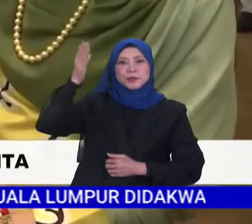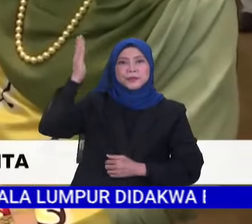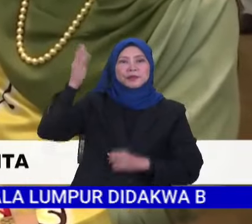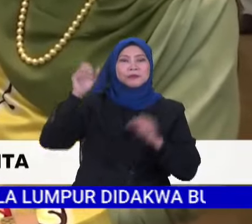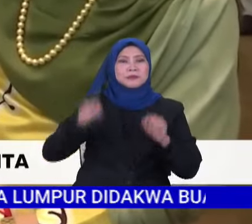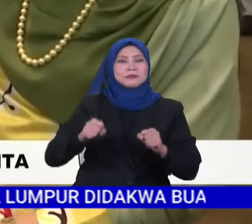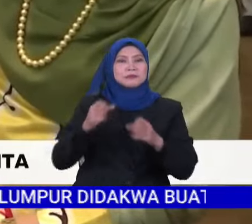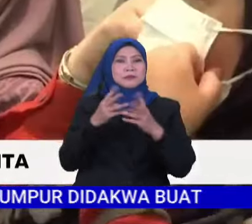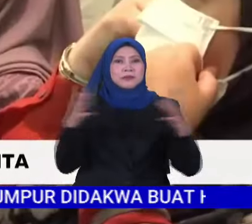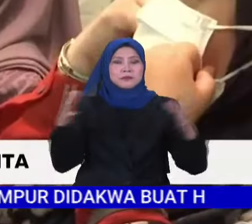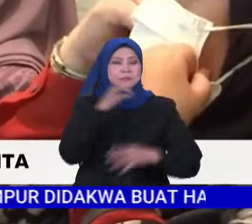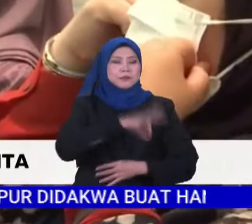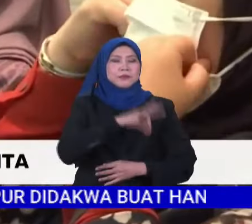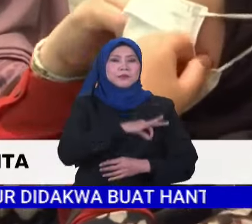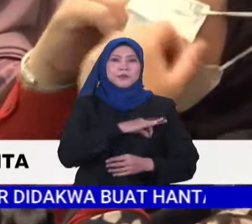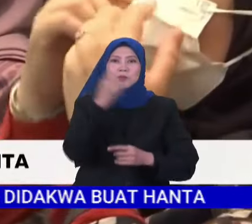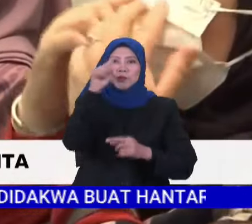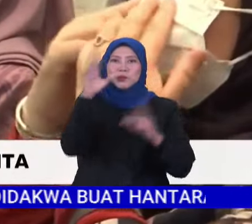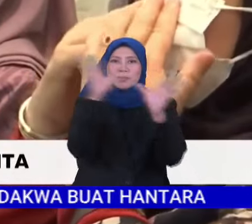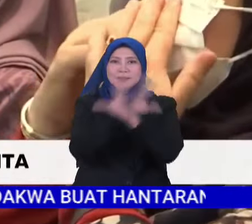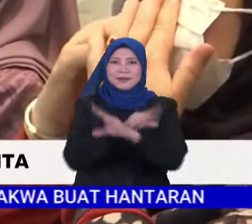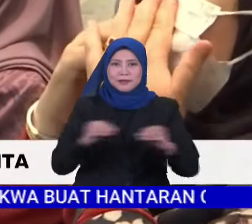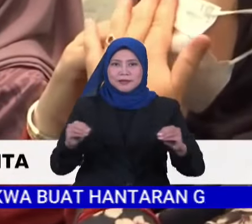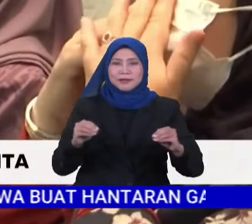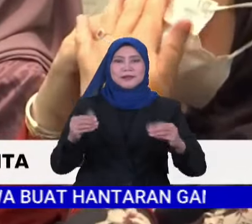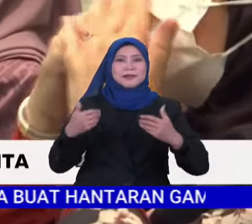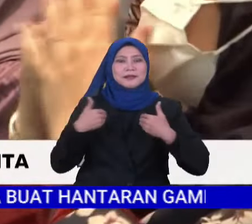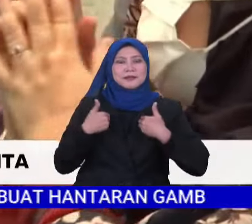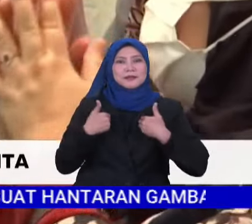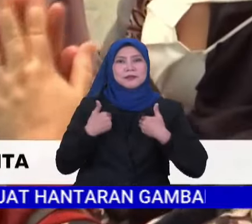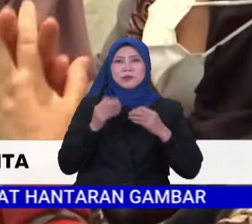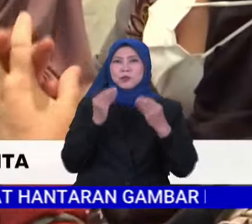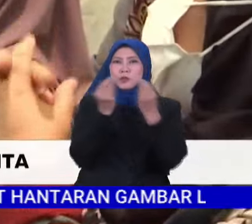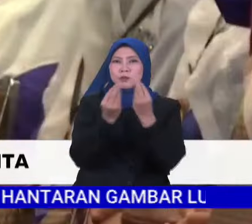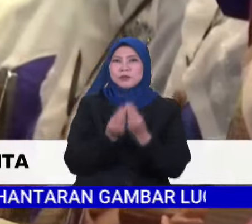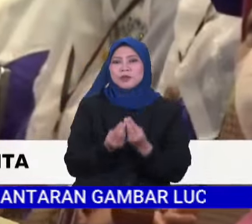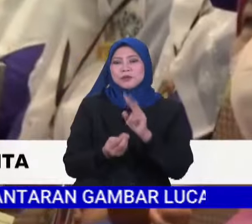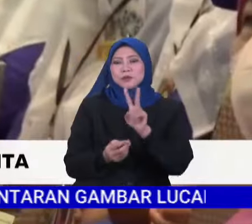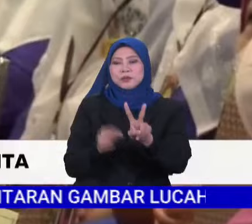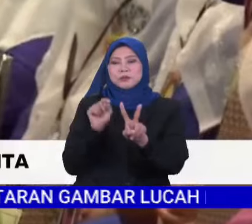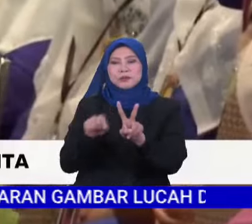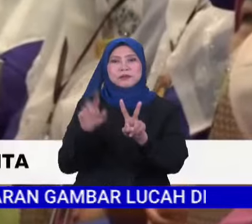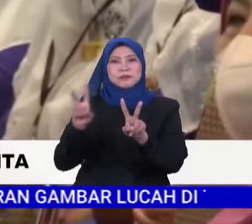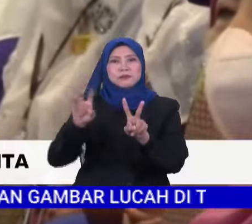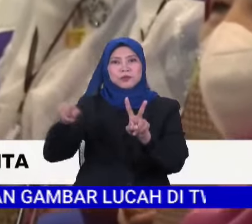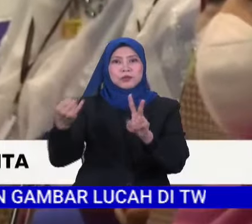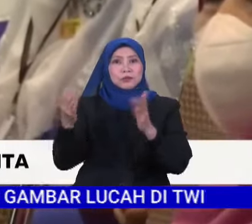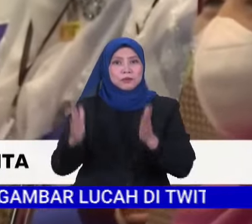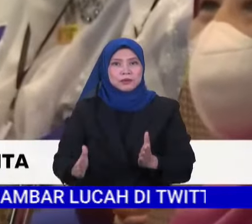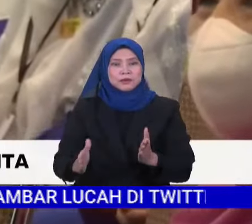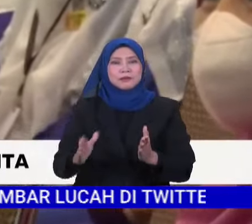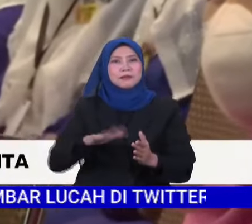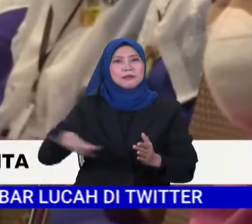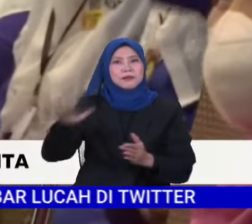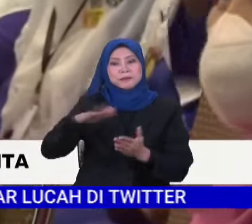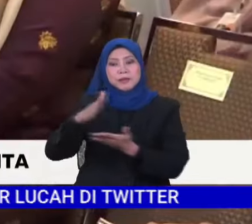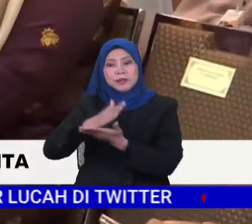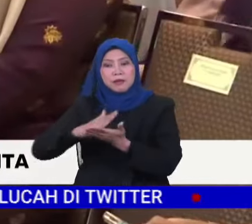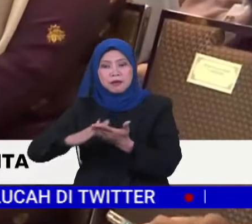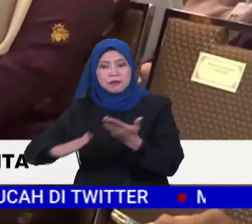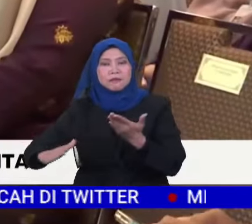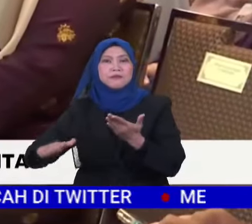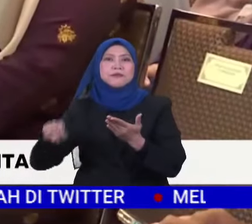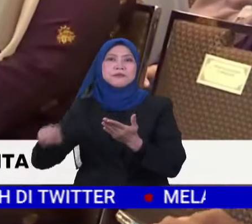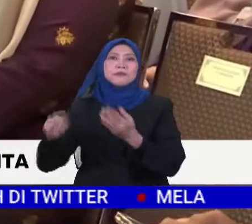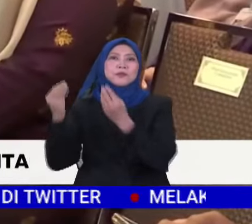akan memberi makna yang cukup besar kepada Serawak yang mempunyai populasi 26000000 orang Dan Hampir separo keep